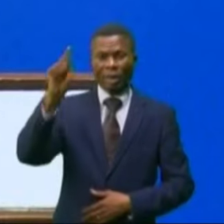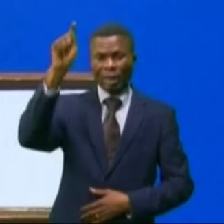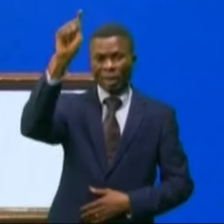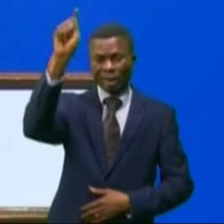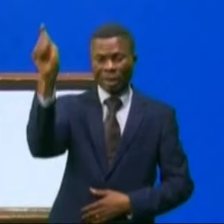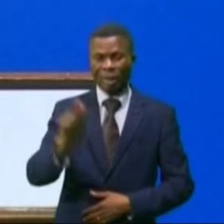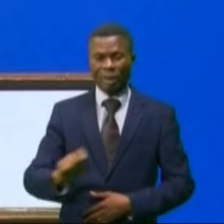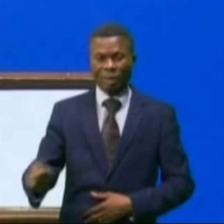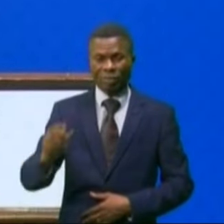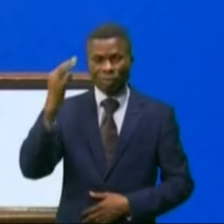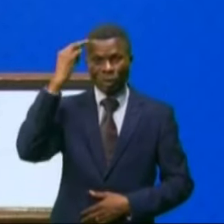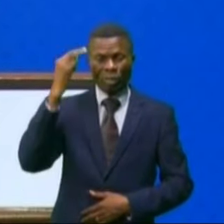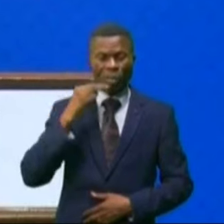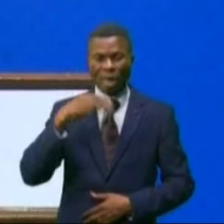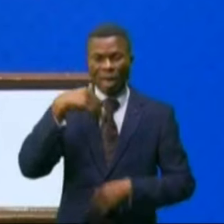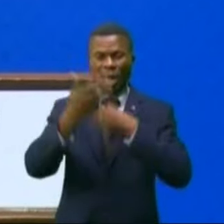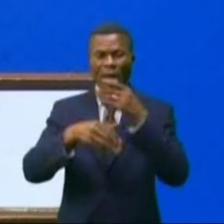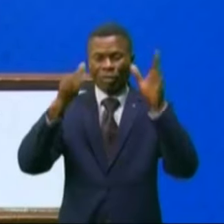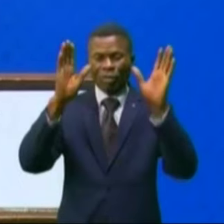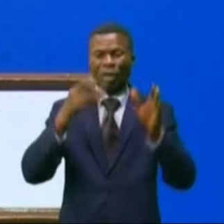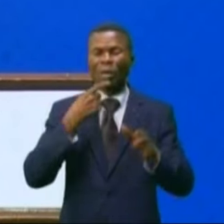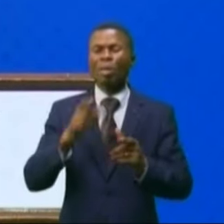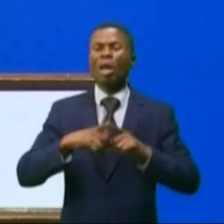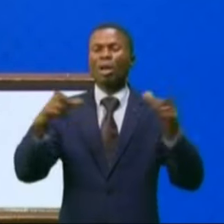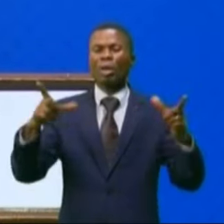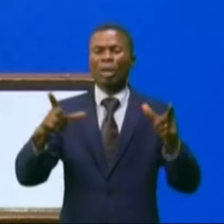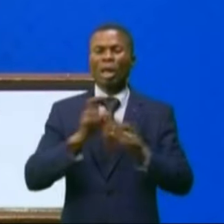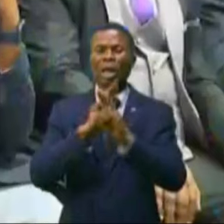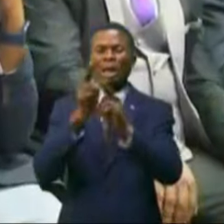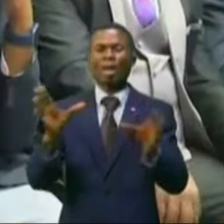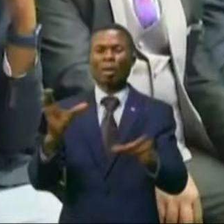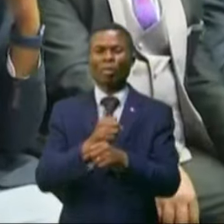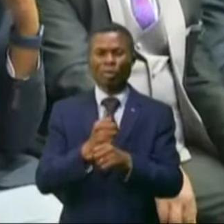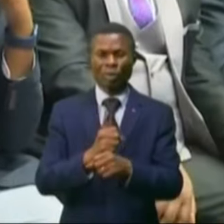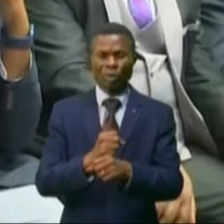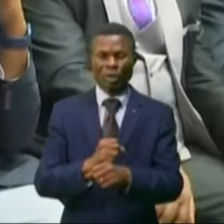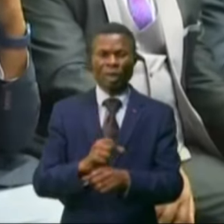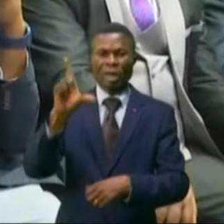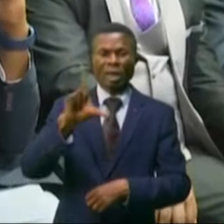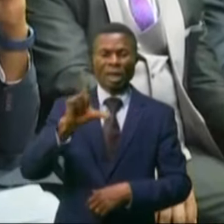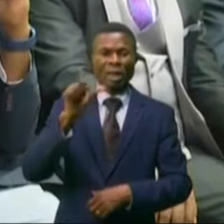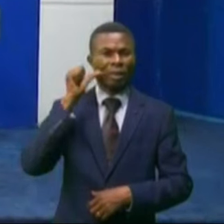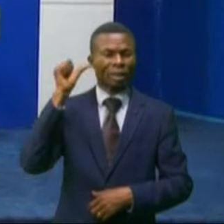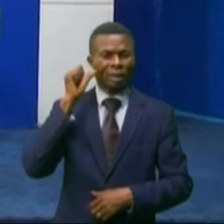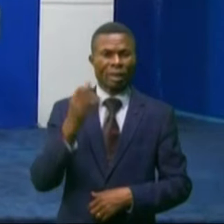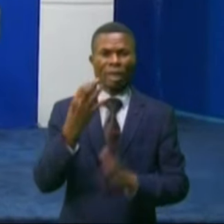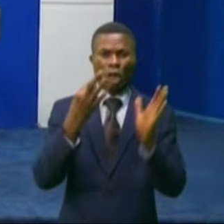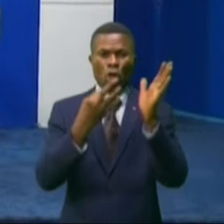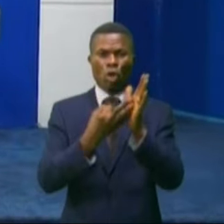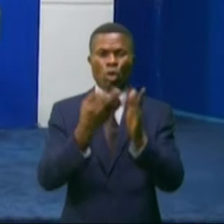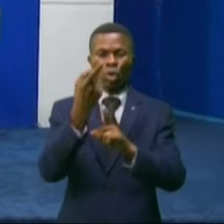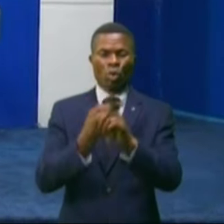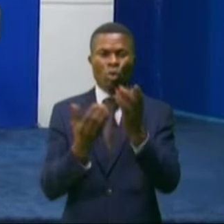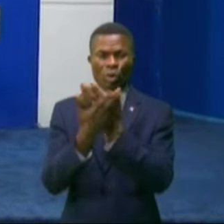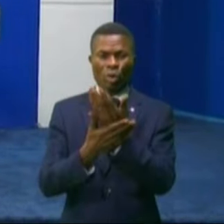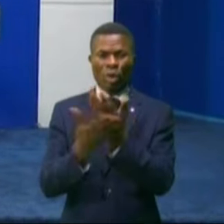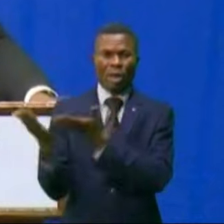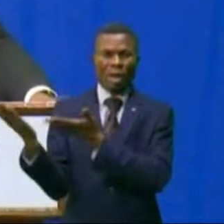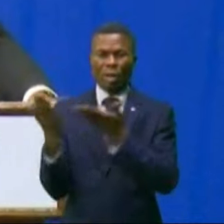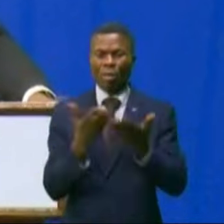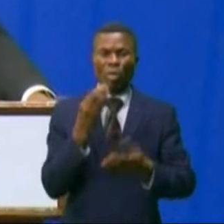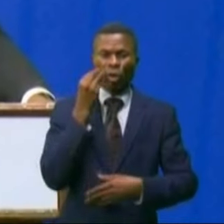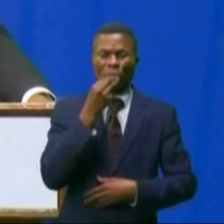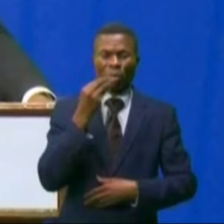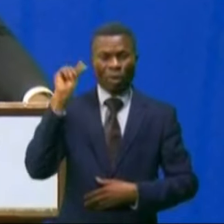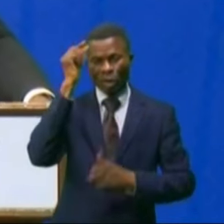Affaires étrangères, l'a dit à haute voix au cours d'un briefing co-animé lundi 8 juillet 2024 avec le porte-parole du gouvernement